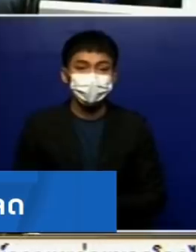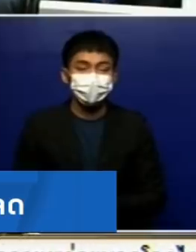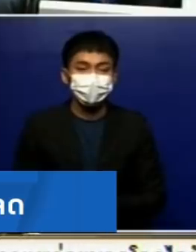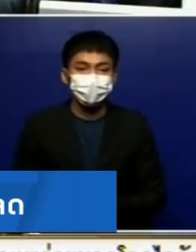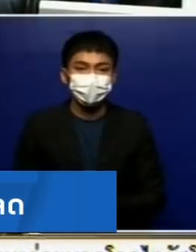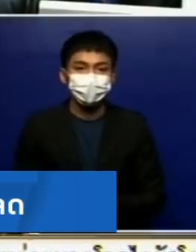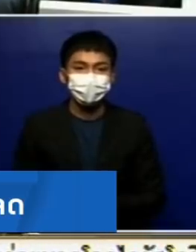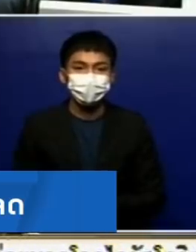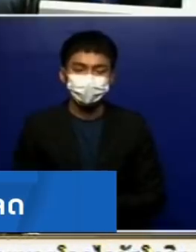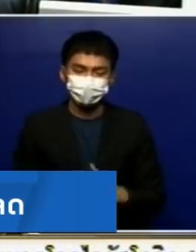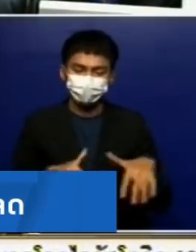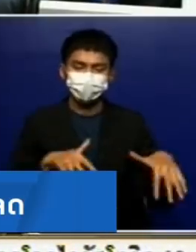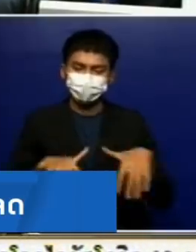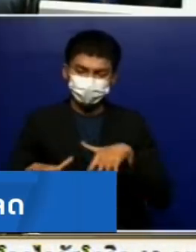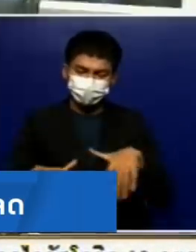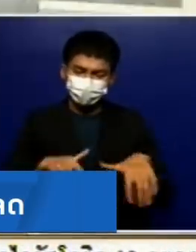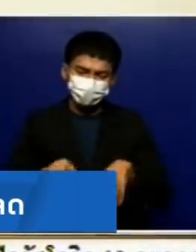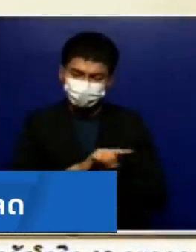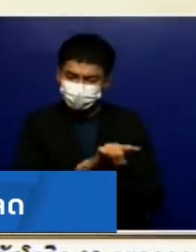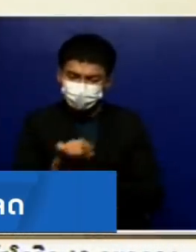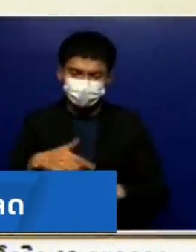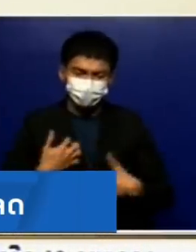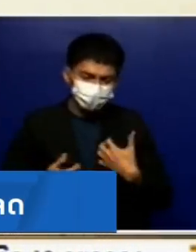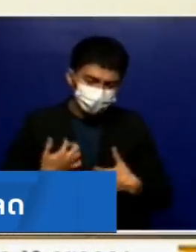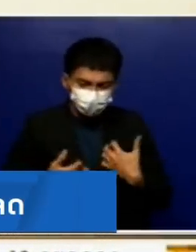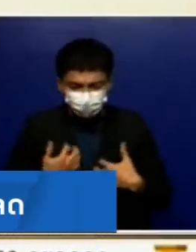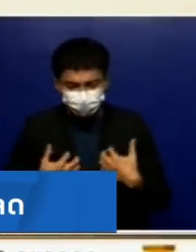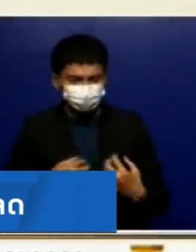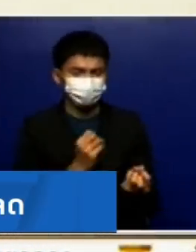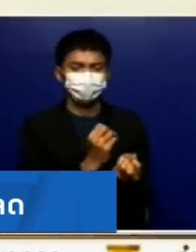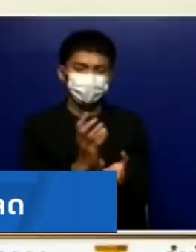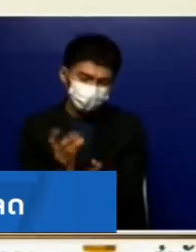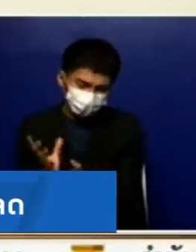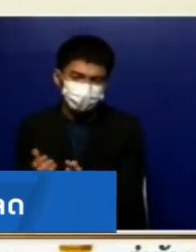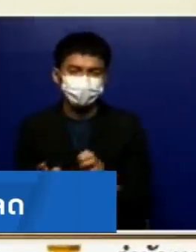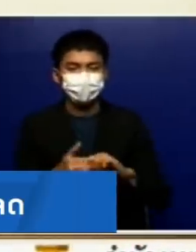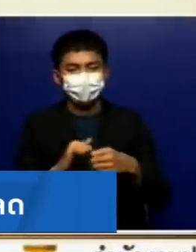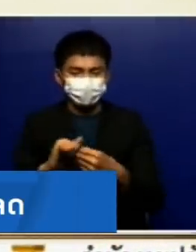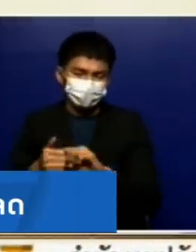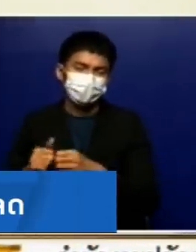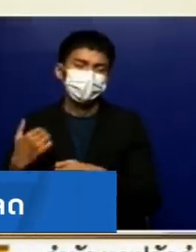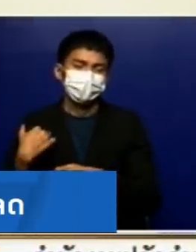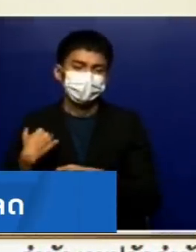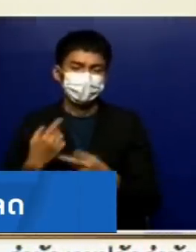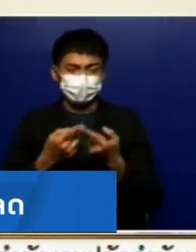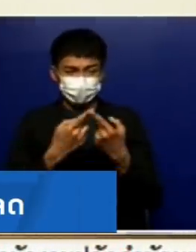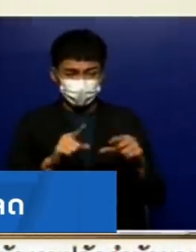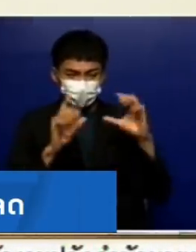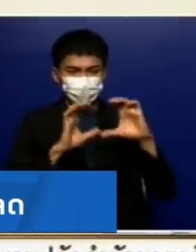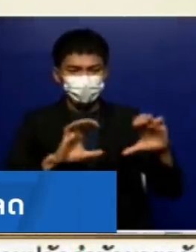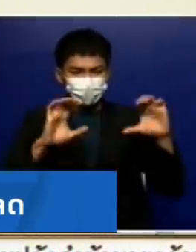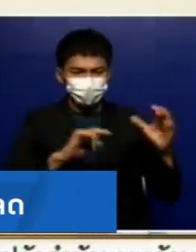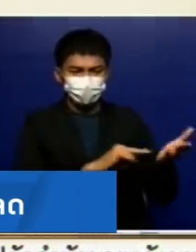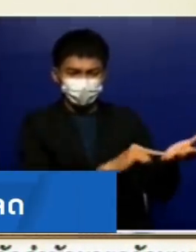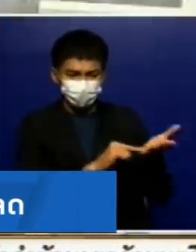ชนเราเดือดร้อนเป็นจำนวนมากแต่รัฐบาลกับวางแผนงบประมาณเหมือนกับว่า